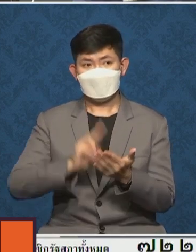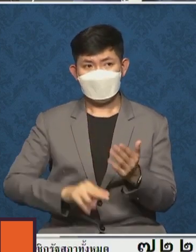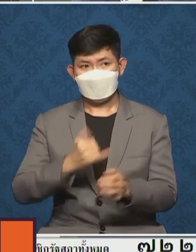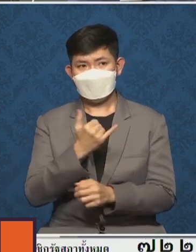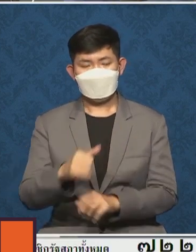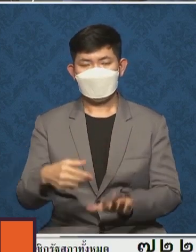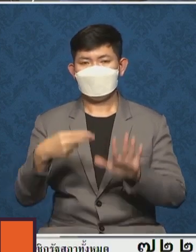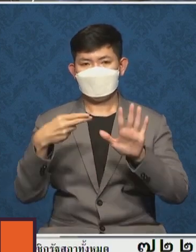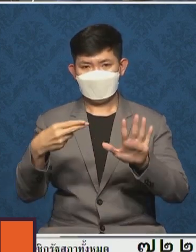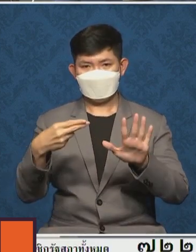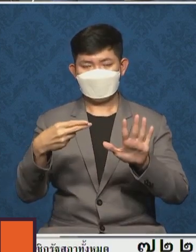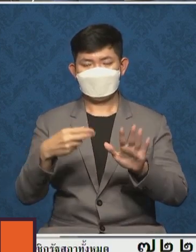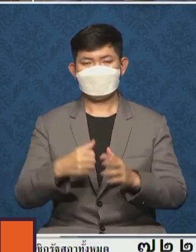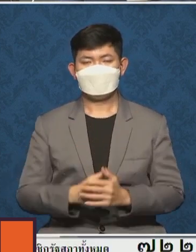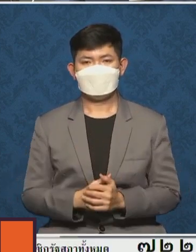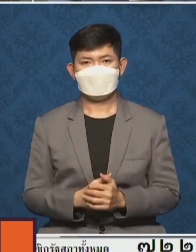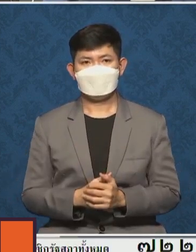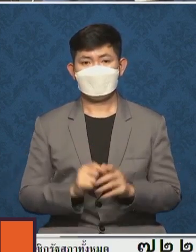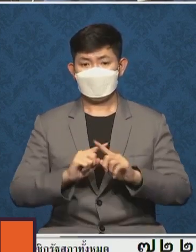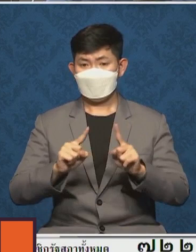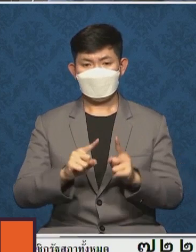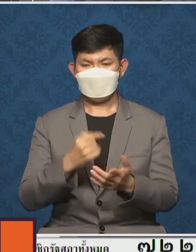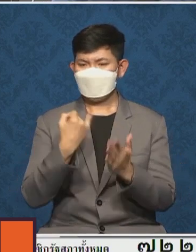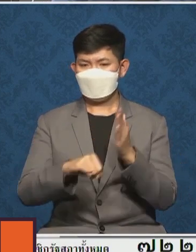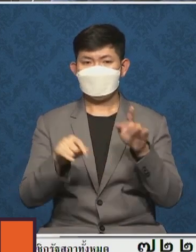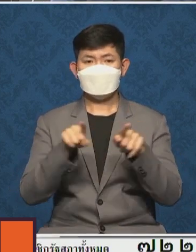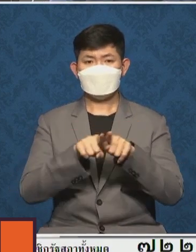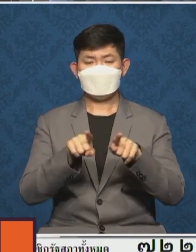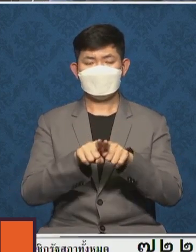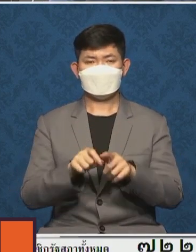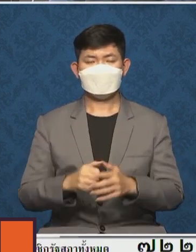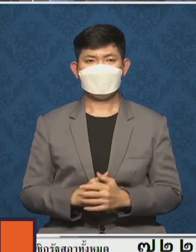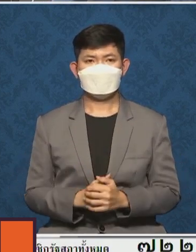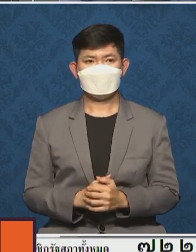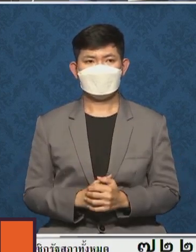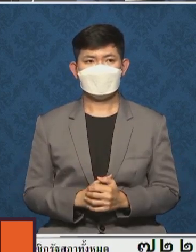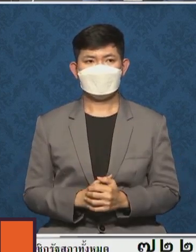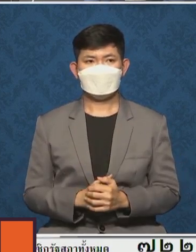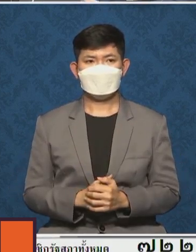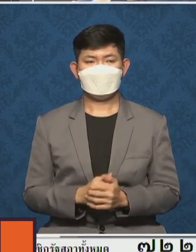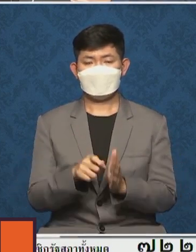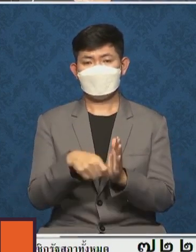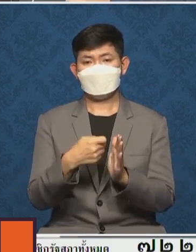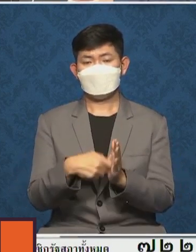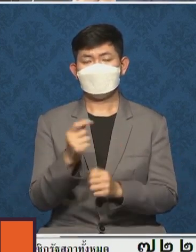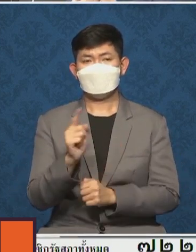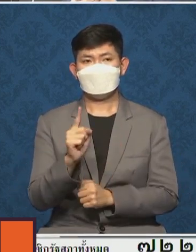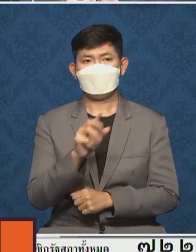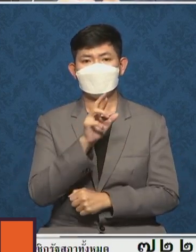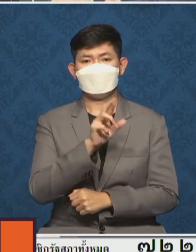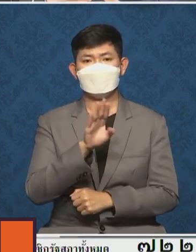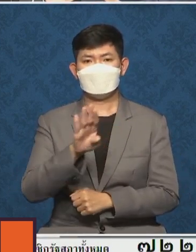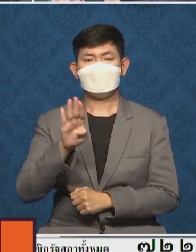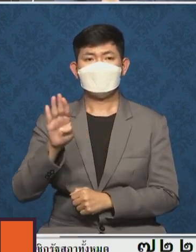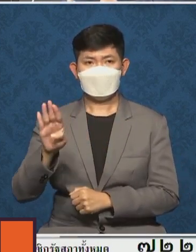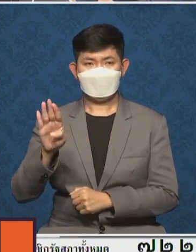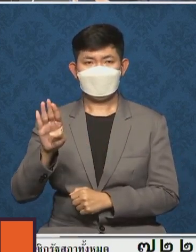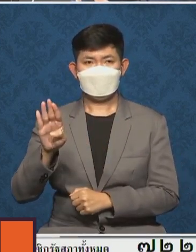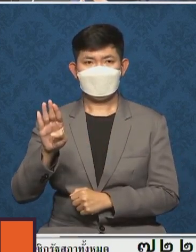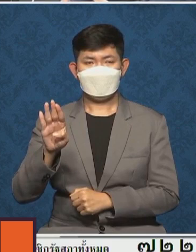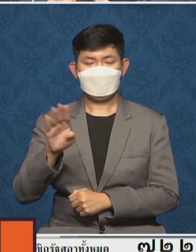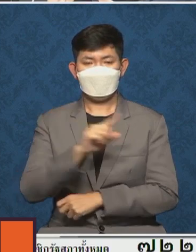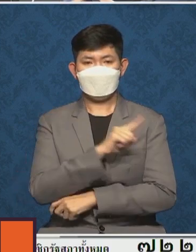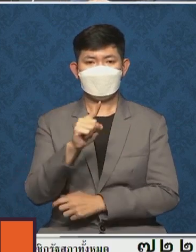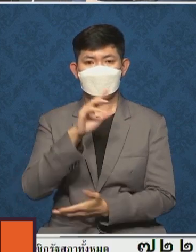ง 50,000 บาทเลยทีเดียวในฐานความผิดแบบเดียวกันนี่แหละครับคือระบบวันปรับนะ